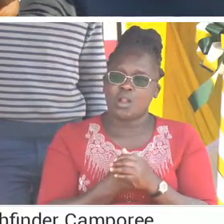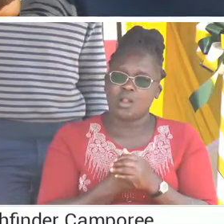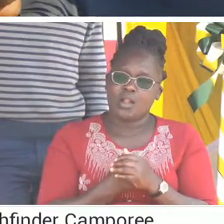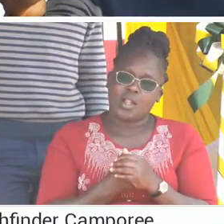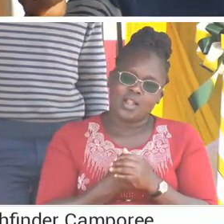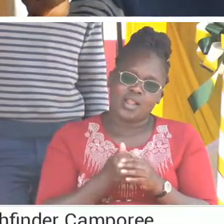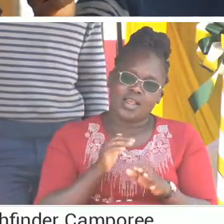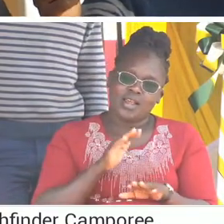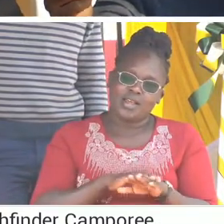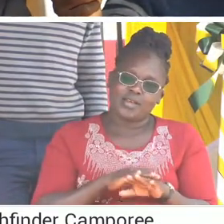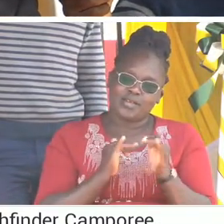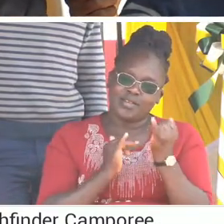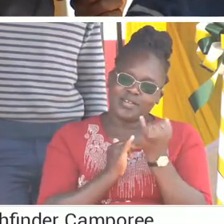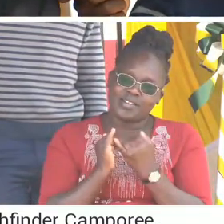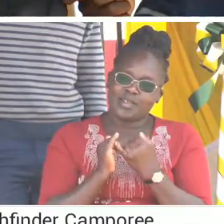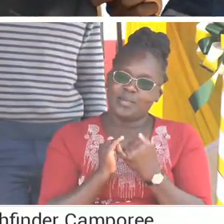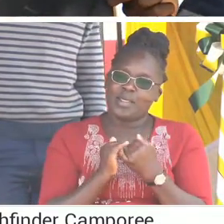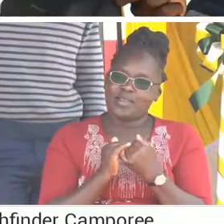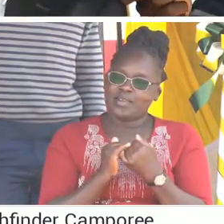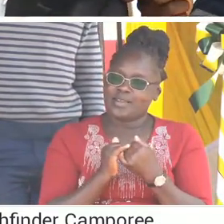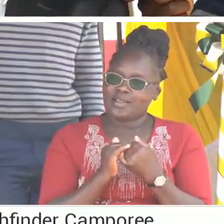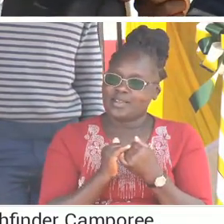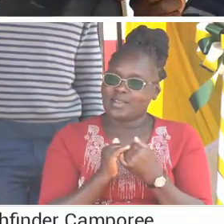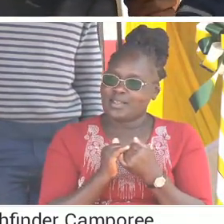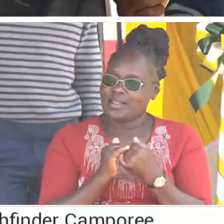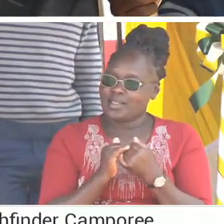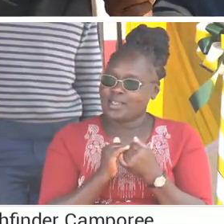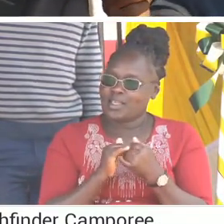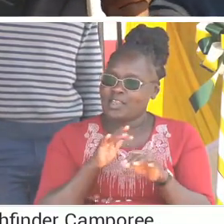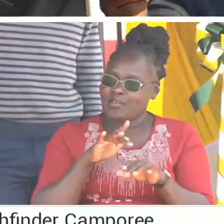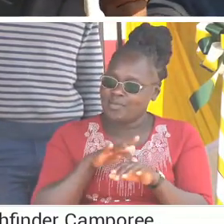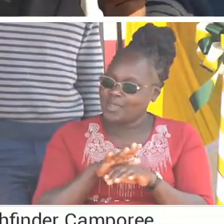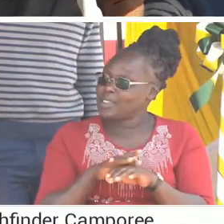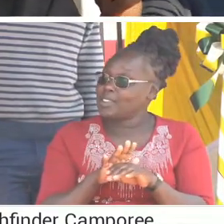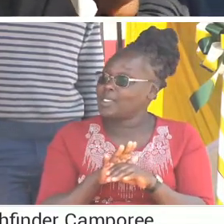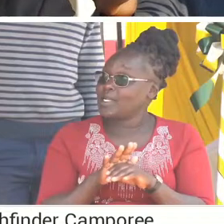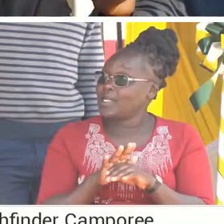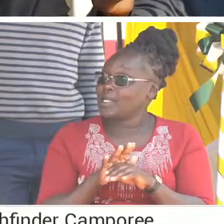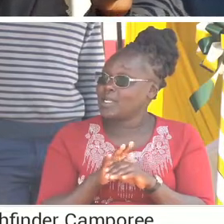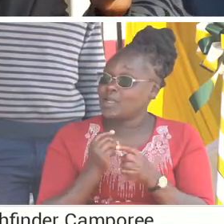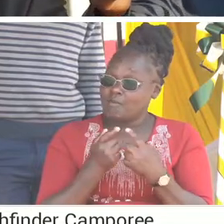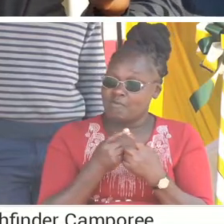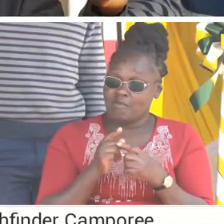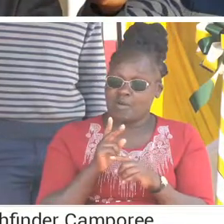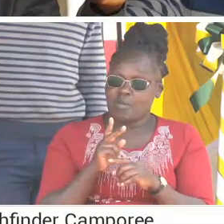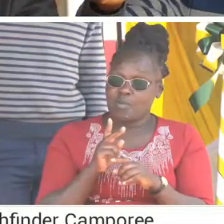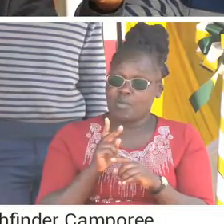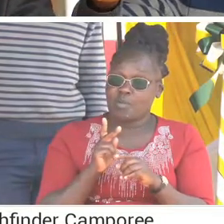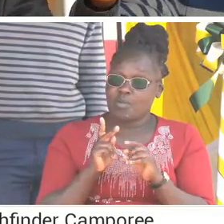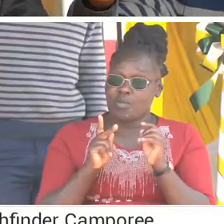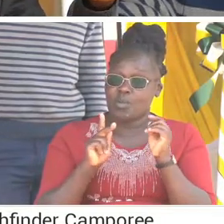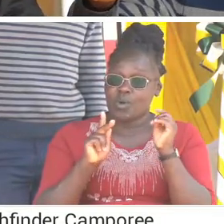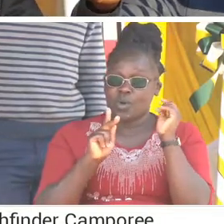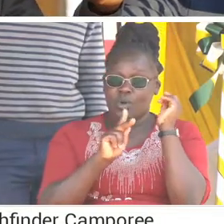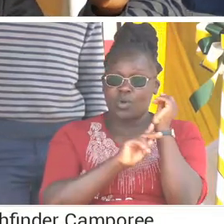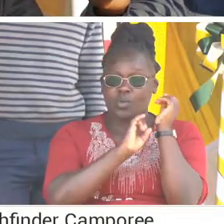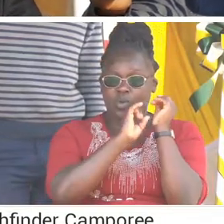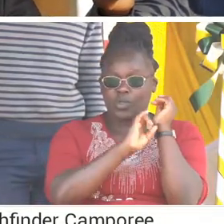kungali na wakati. So sina mengi, nimetumwa na mheshimiwa kutoka pale Kobujoy, anaitwa